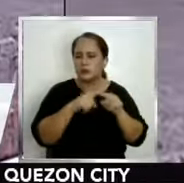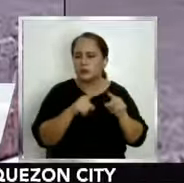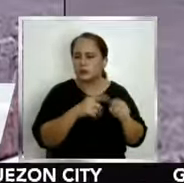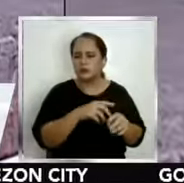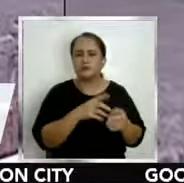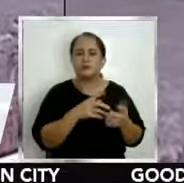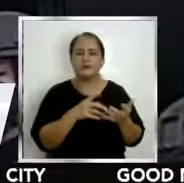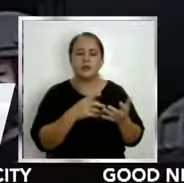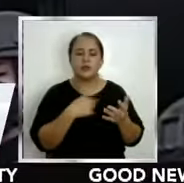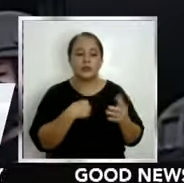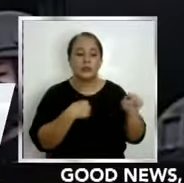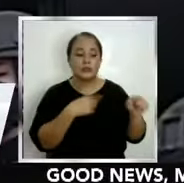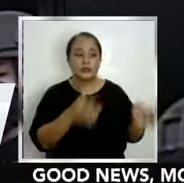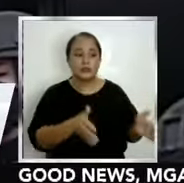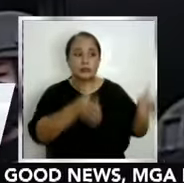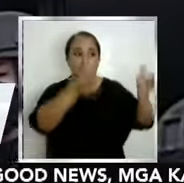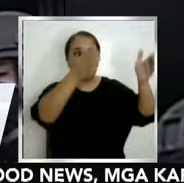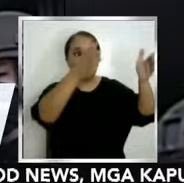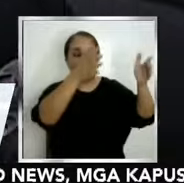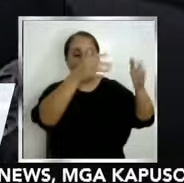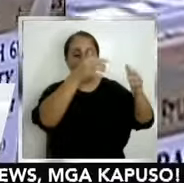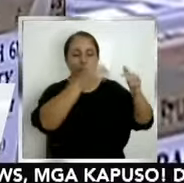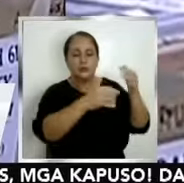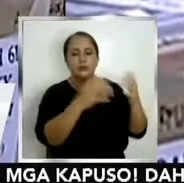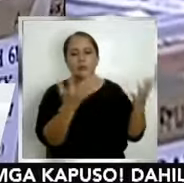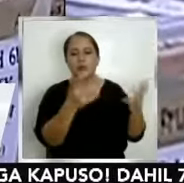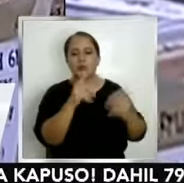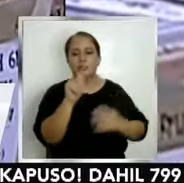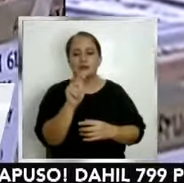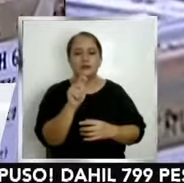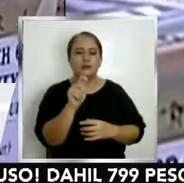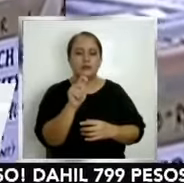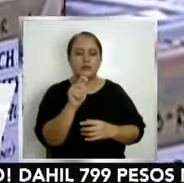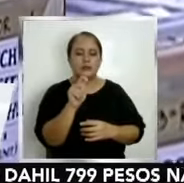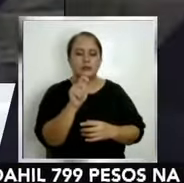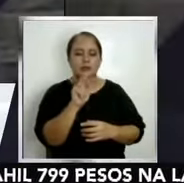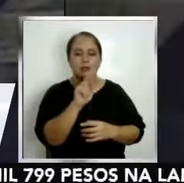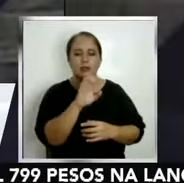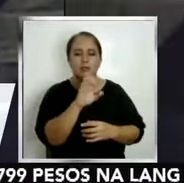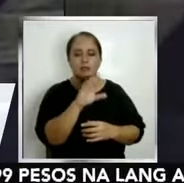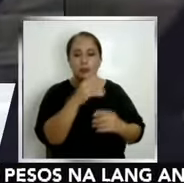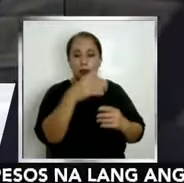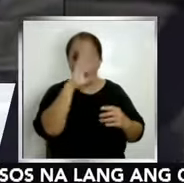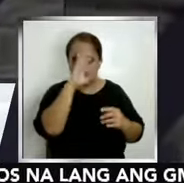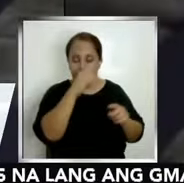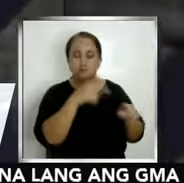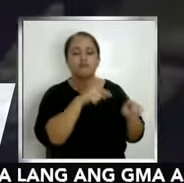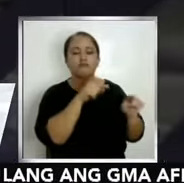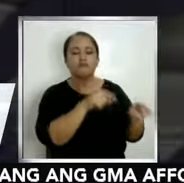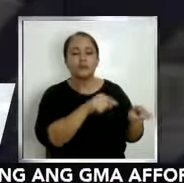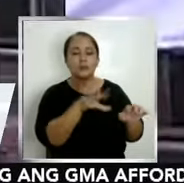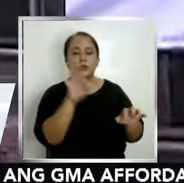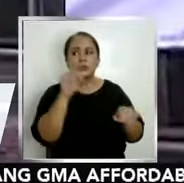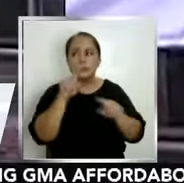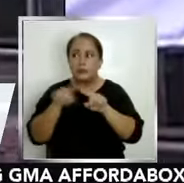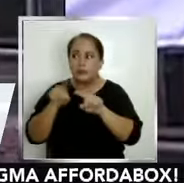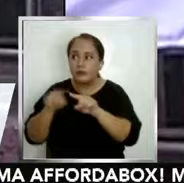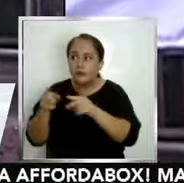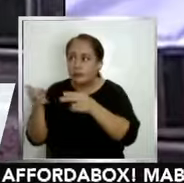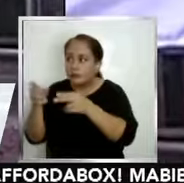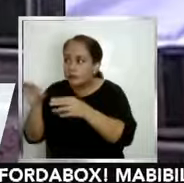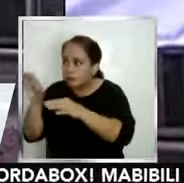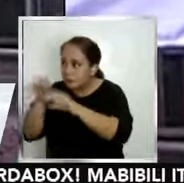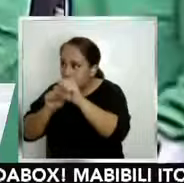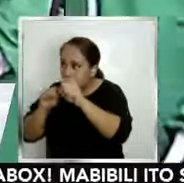decomposer facility sa Tres Martires City, Cavite. Nakumpiska ang mga ito mula sa iba't ibang operasyon ng PIDEA at PNP